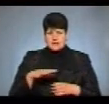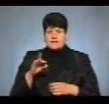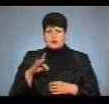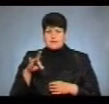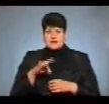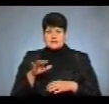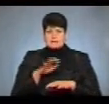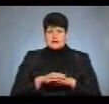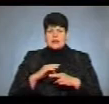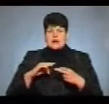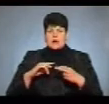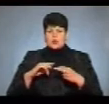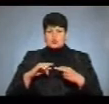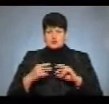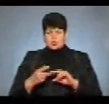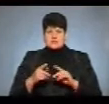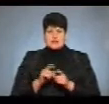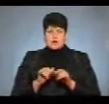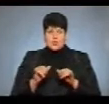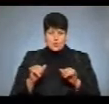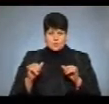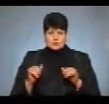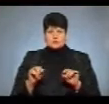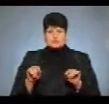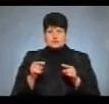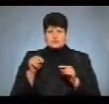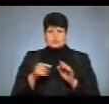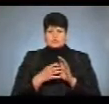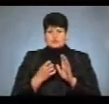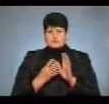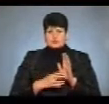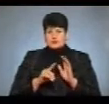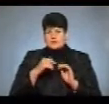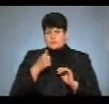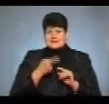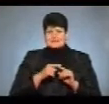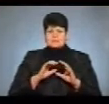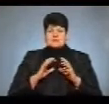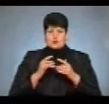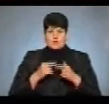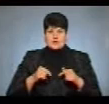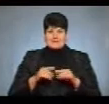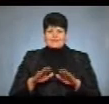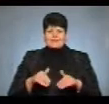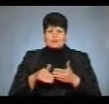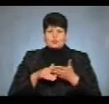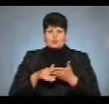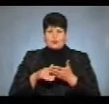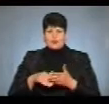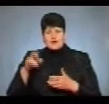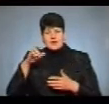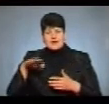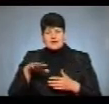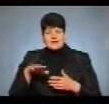банк реконструкції та розвитку заснований у 1991 році. Це міжнародна організація, яка надає допомогу країнам